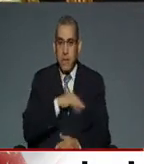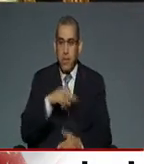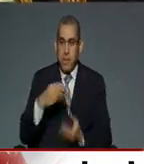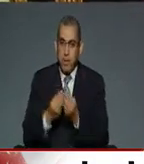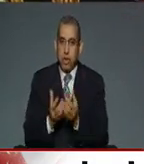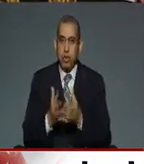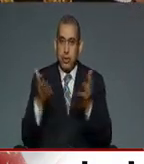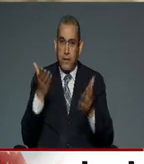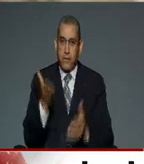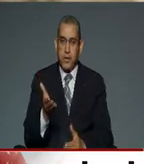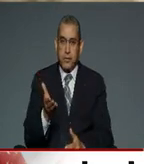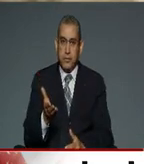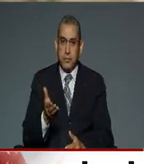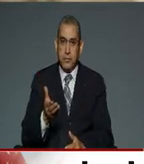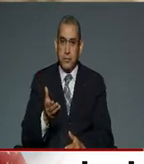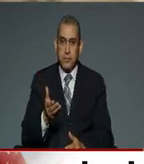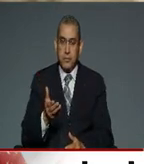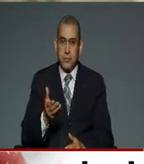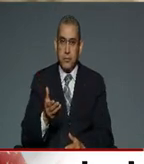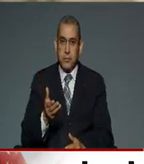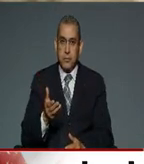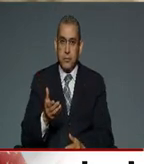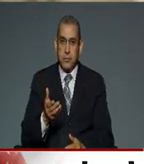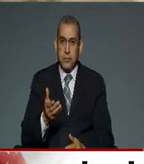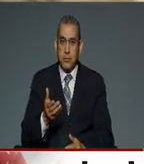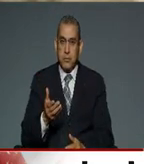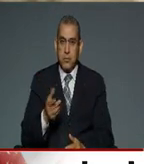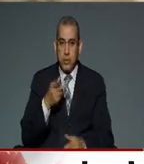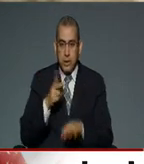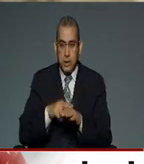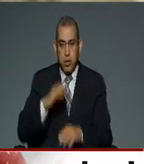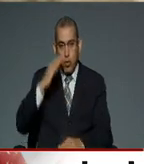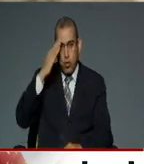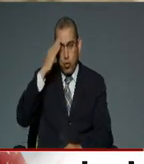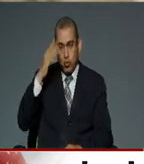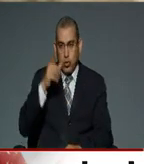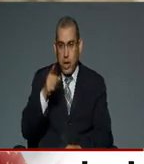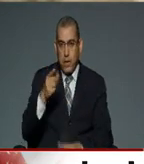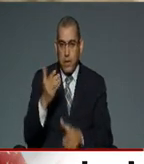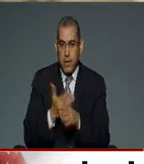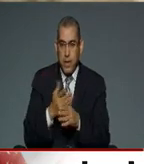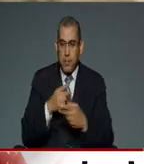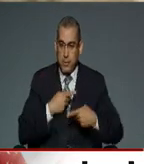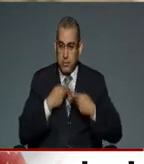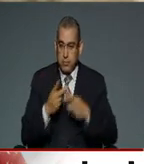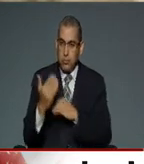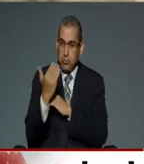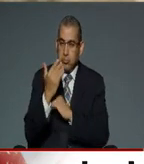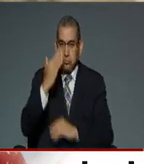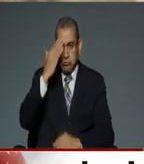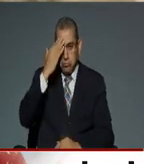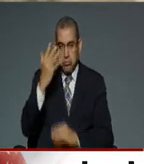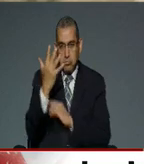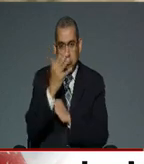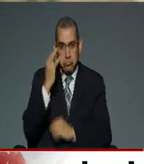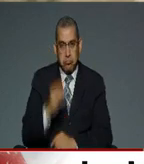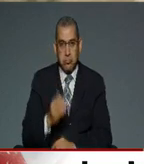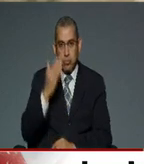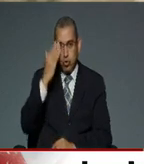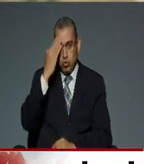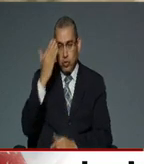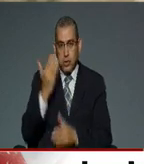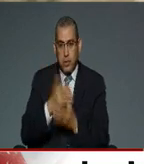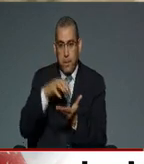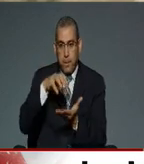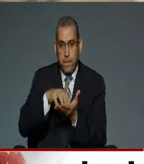مره اخرى اود ان اشكركم على حسن الضيافه وفي لله